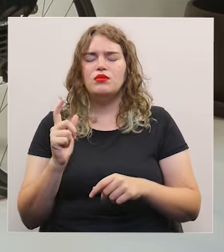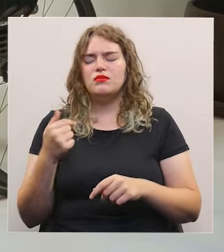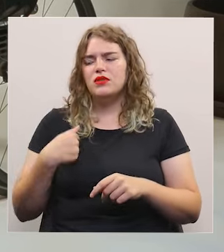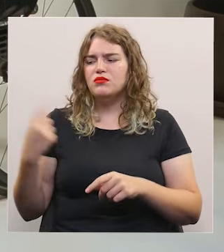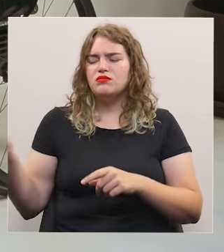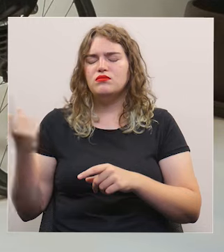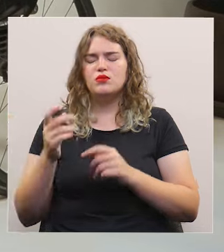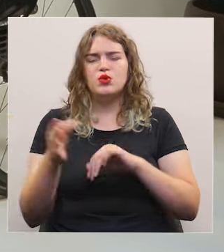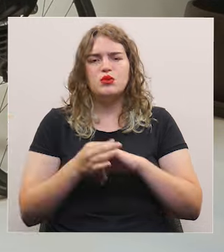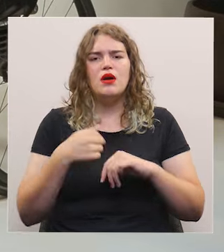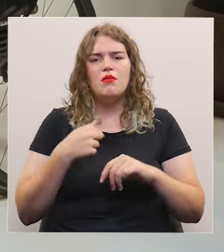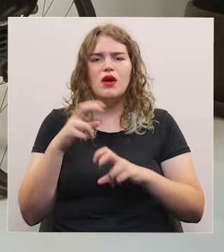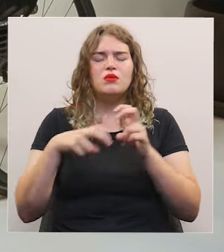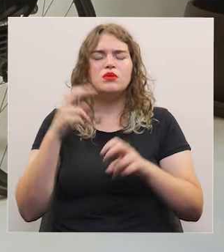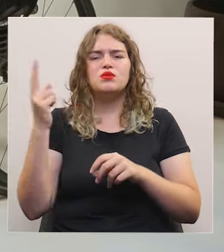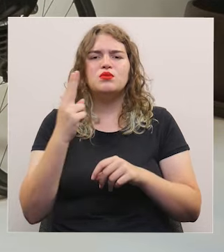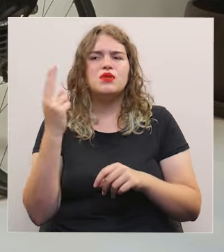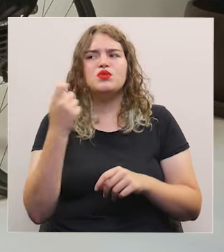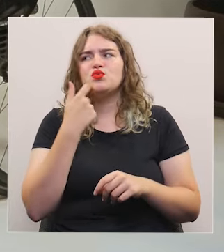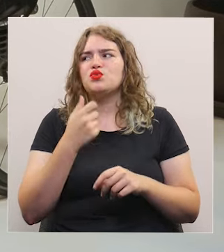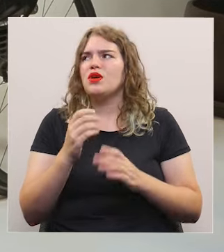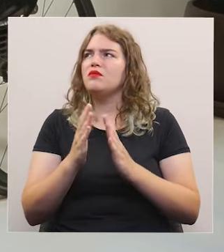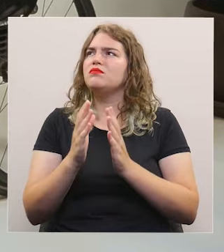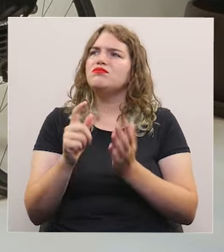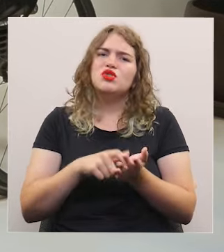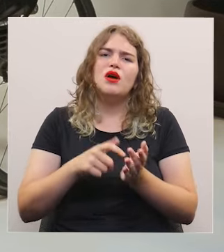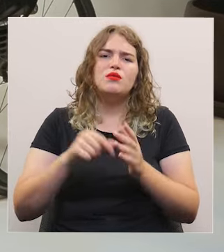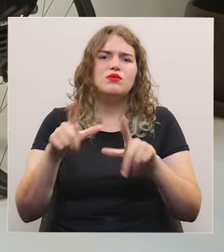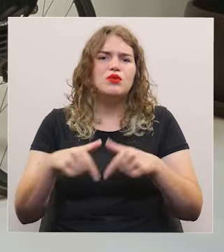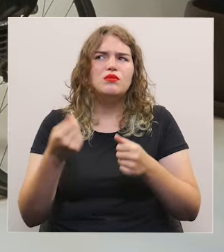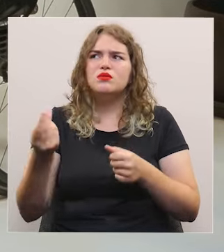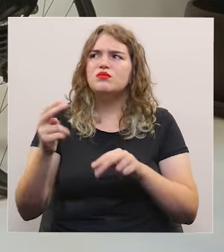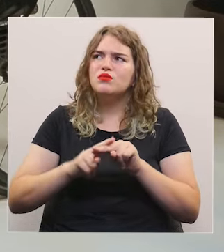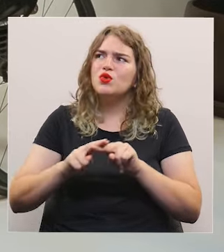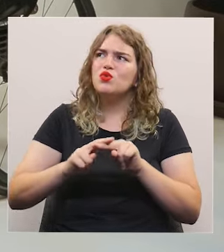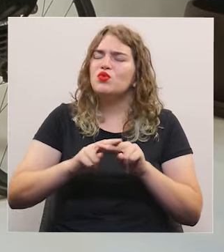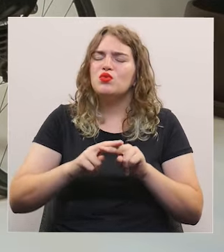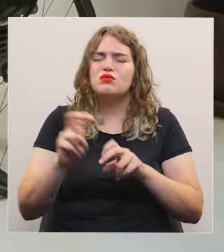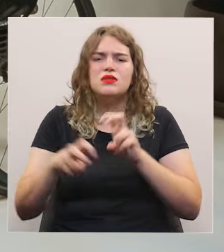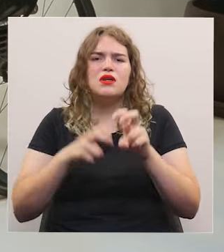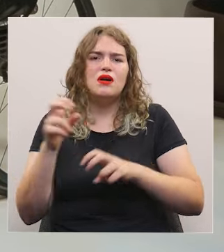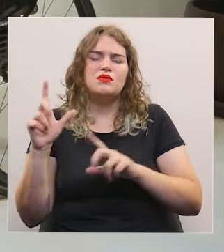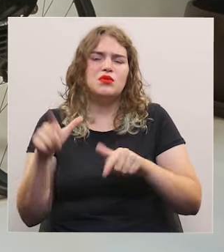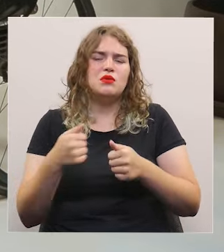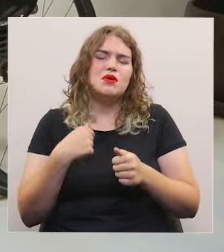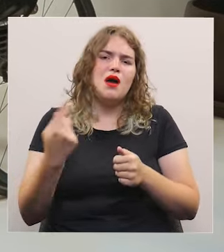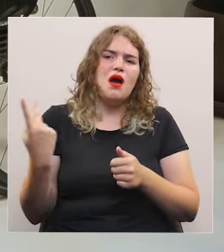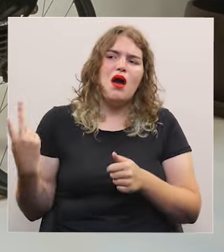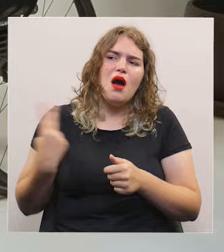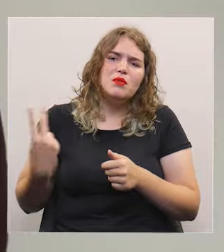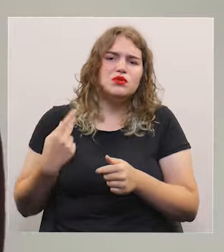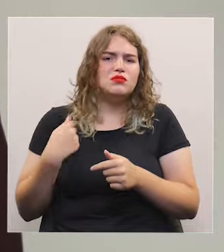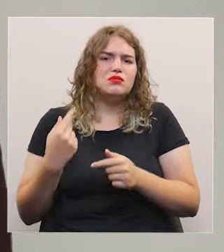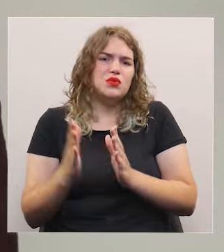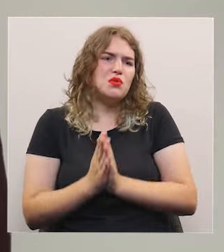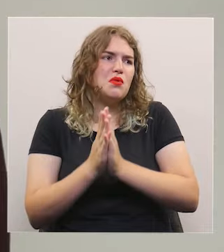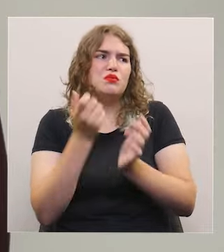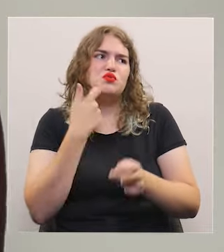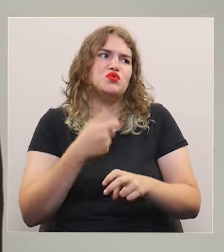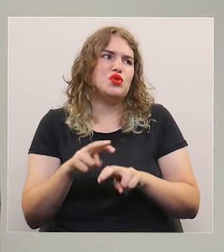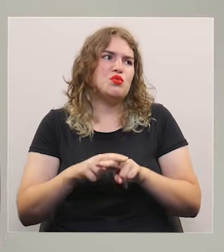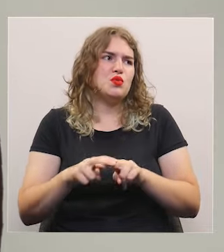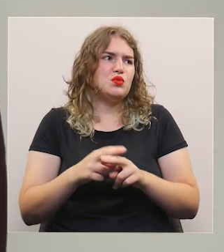fapt îl căutam pe Dumnezeu și el era... Nu știam cum să-l ne rugam să ni se dezvolte Dumnezeu, că nu știam cum, deci noi, eu cu Florin ne rugam, dar nu știam